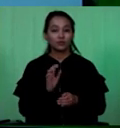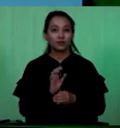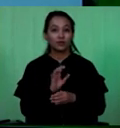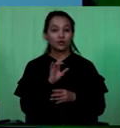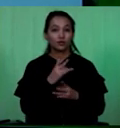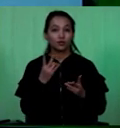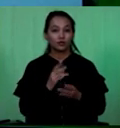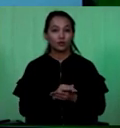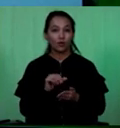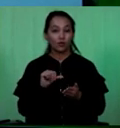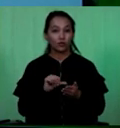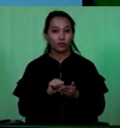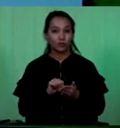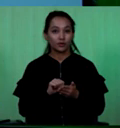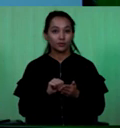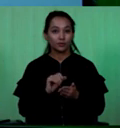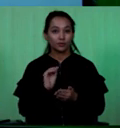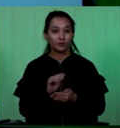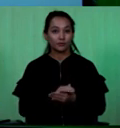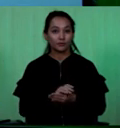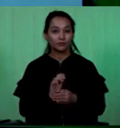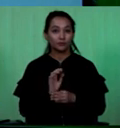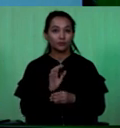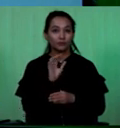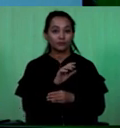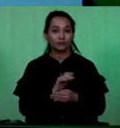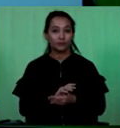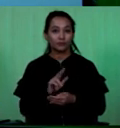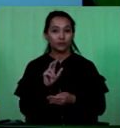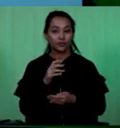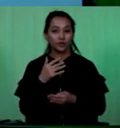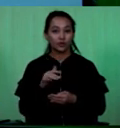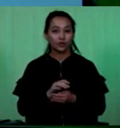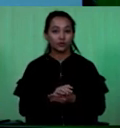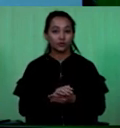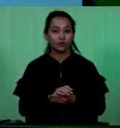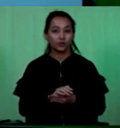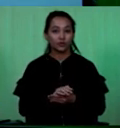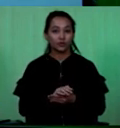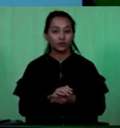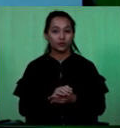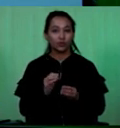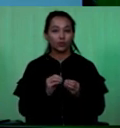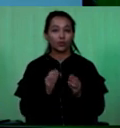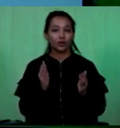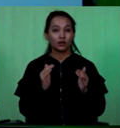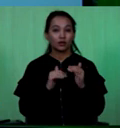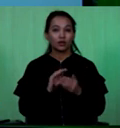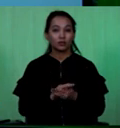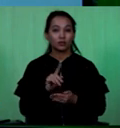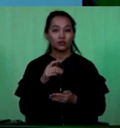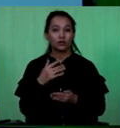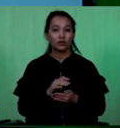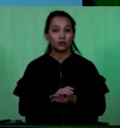Yetkazilishi kerak 6000 dona. Jo'natildi 350 donadan 10 yashik, 150